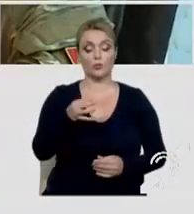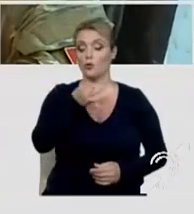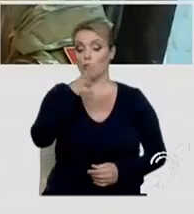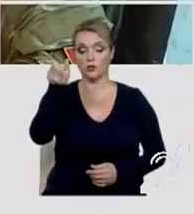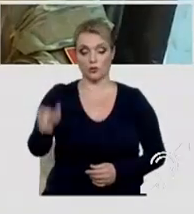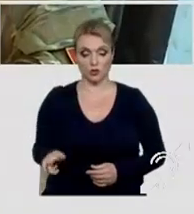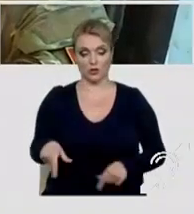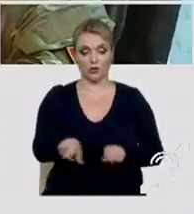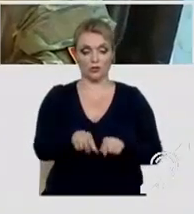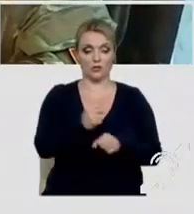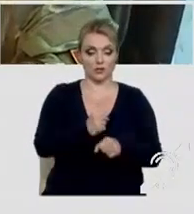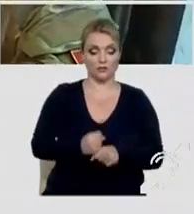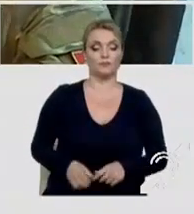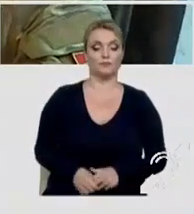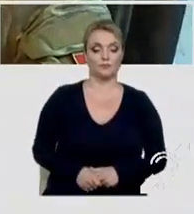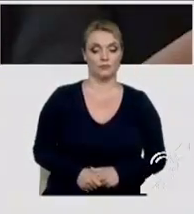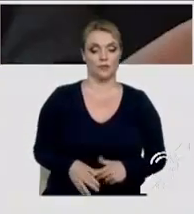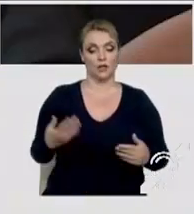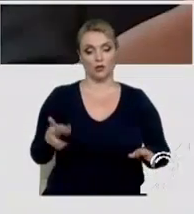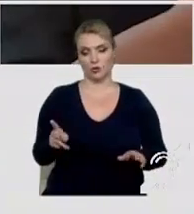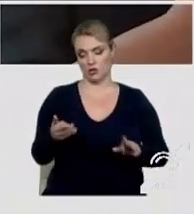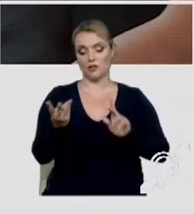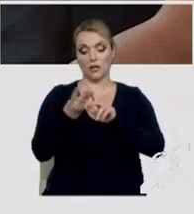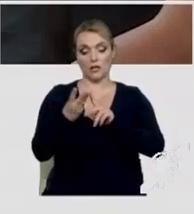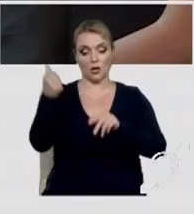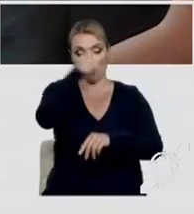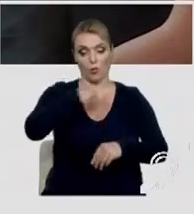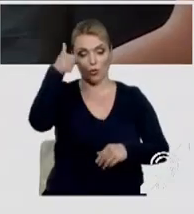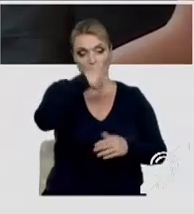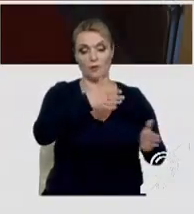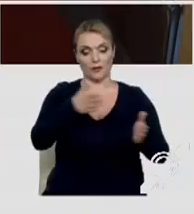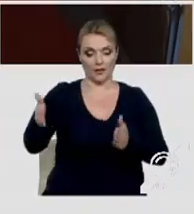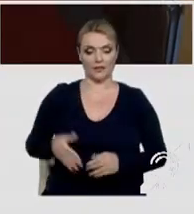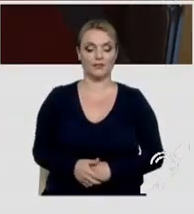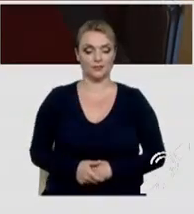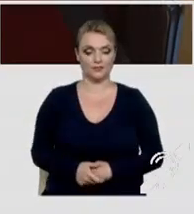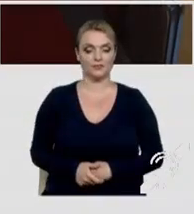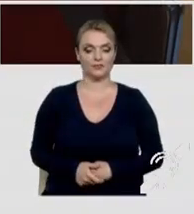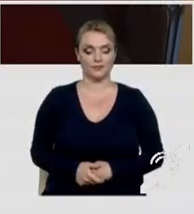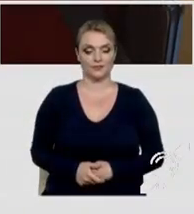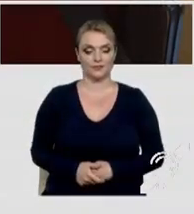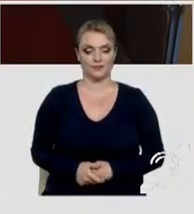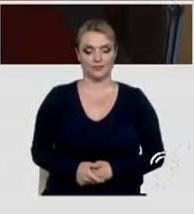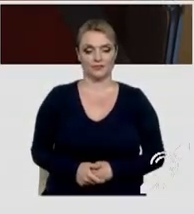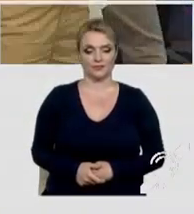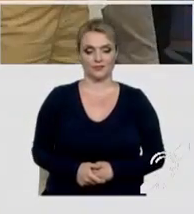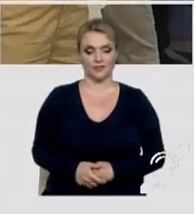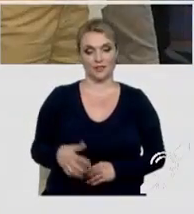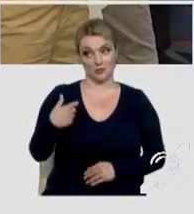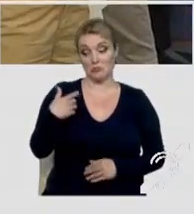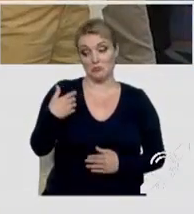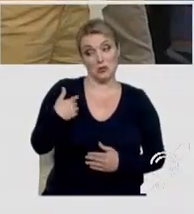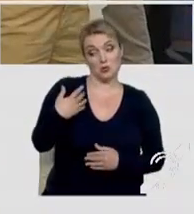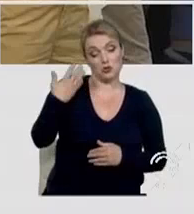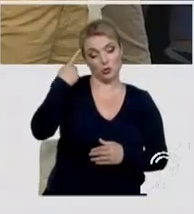al doilea sau al treilea an și vreau să continui să primești o medalie neapărat. Au venit, cred că peste 100.